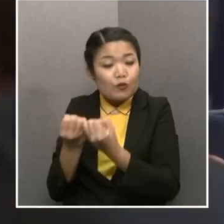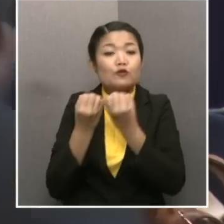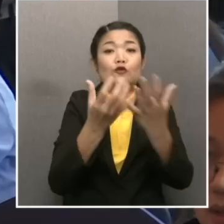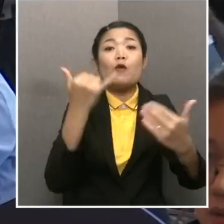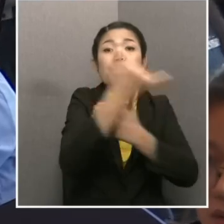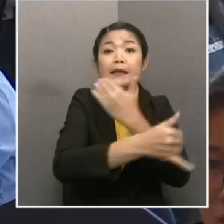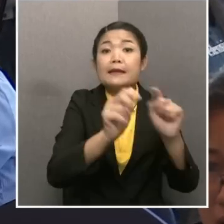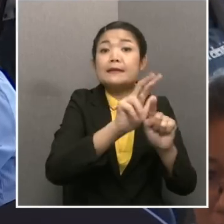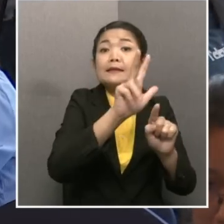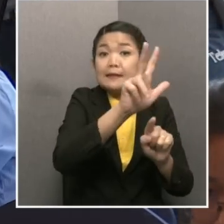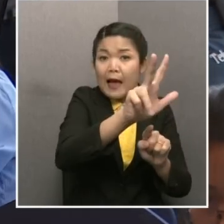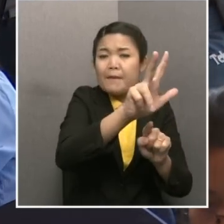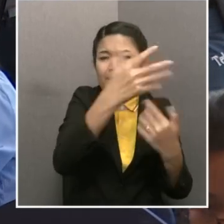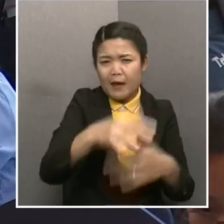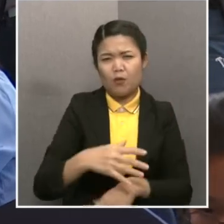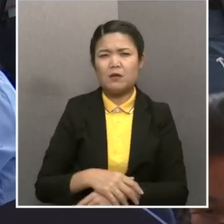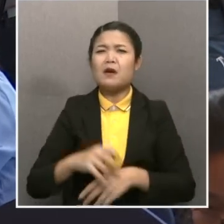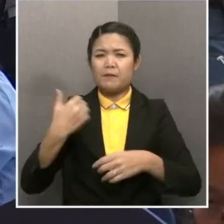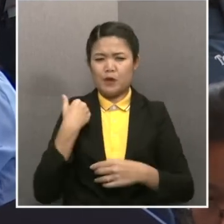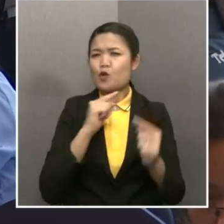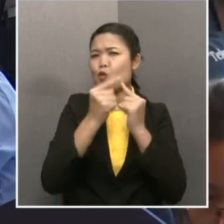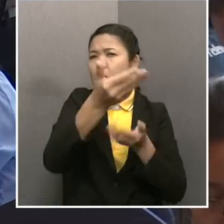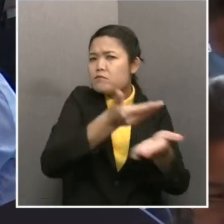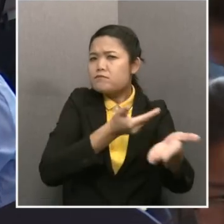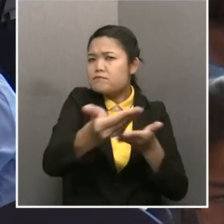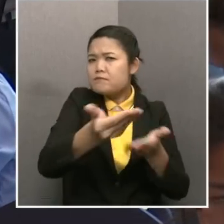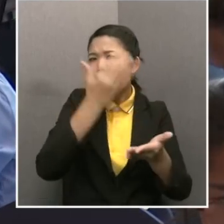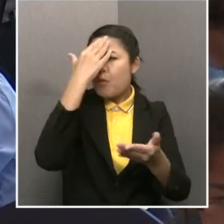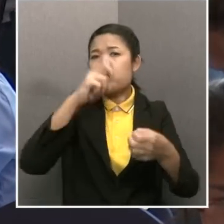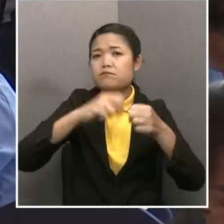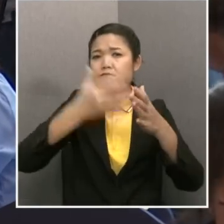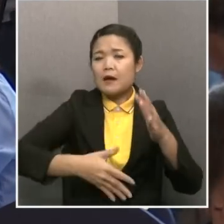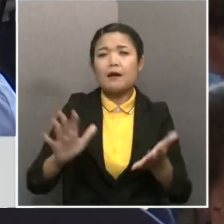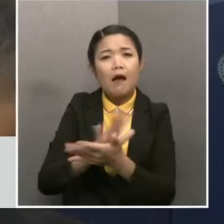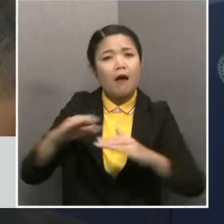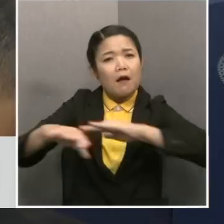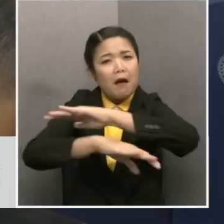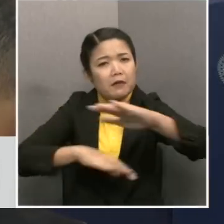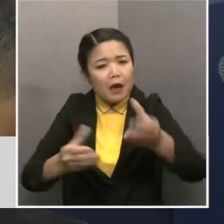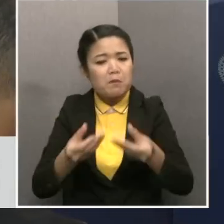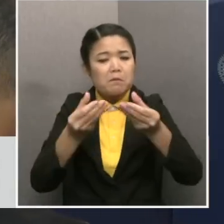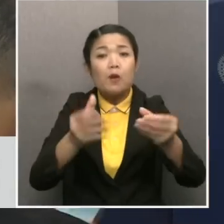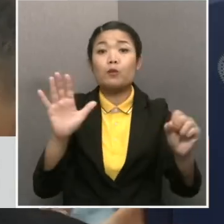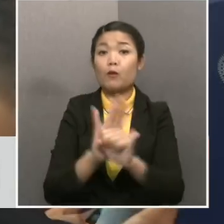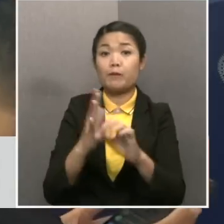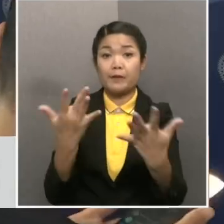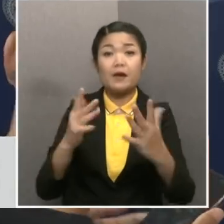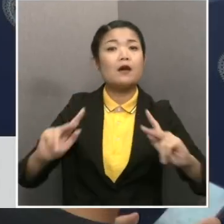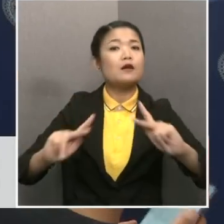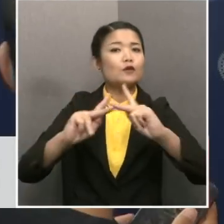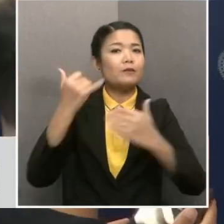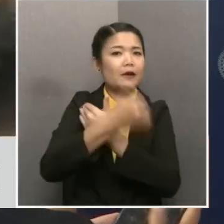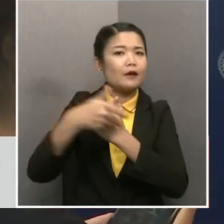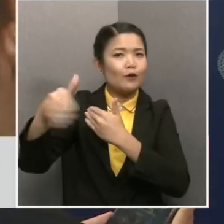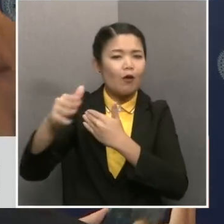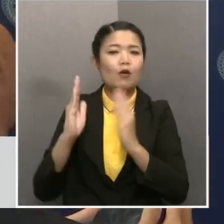จจะต้องมีการประสานข้ออุปสรรคต่างๆเนื่องจากบางส่วนเอกสารอาจจะมีไม่ครบซึ่งทางกระทรวงต่างประเทศได้ส่งเจ้าหน้าที่